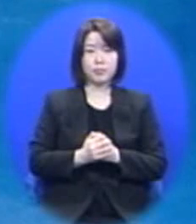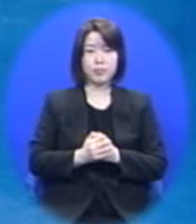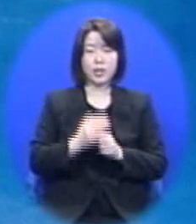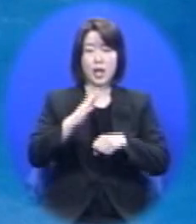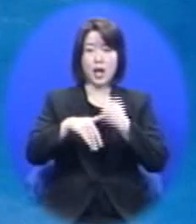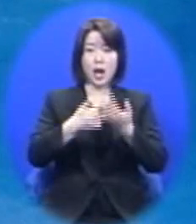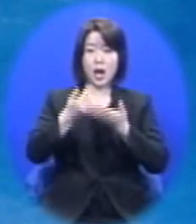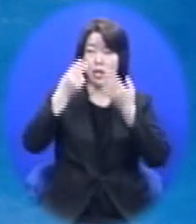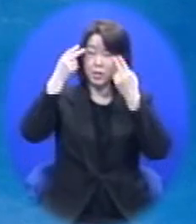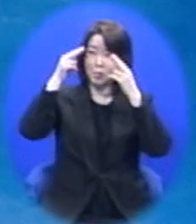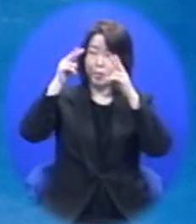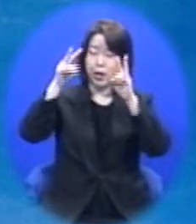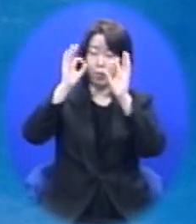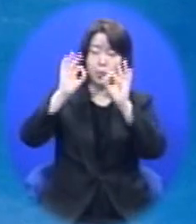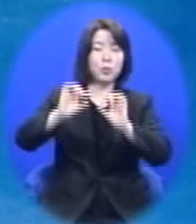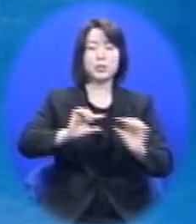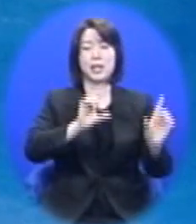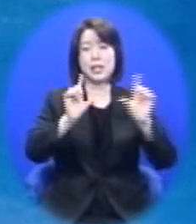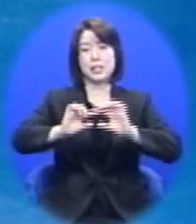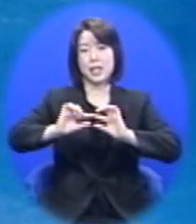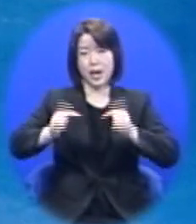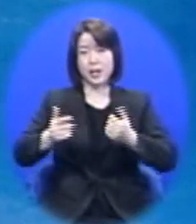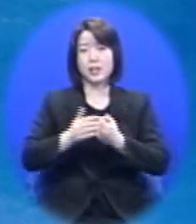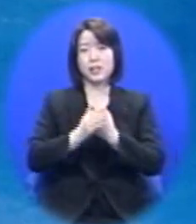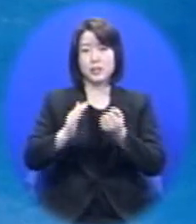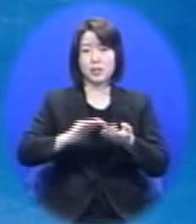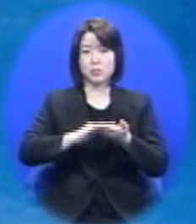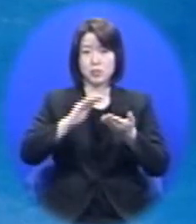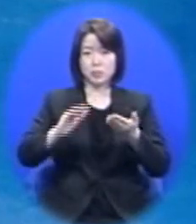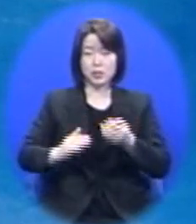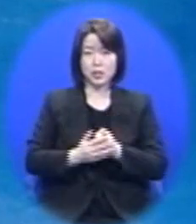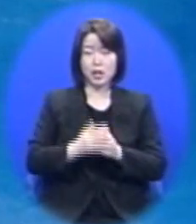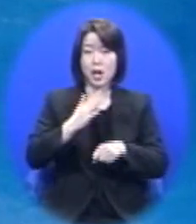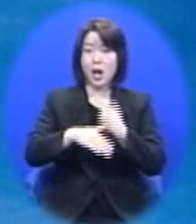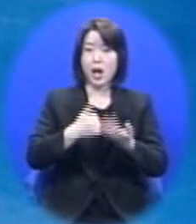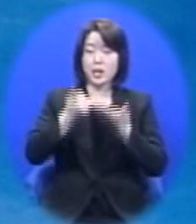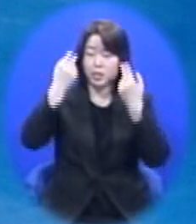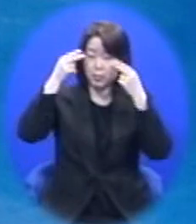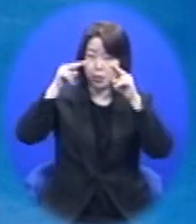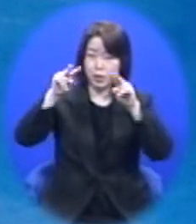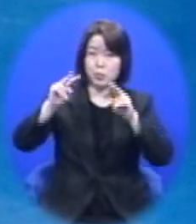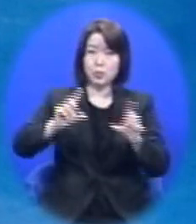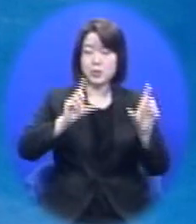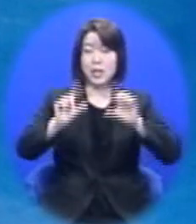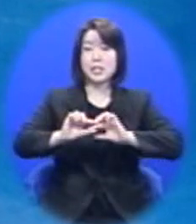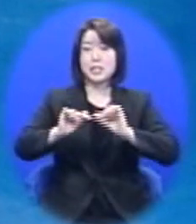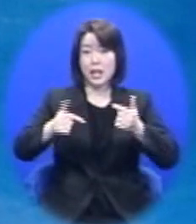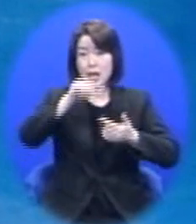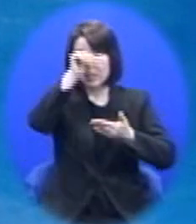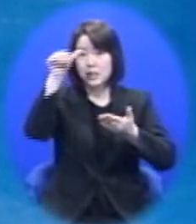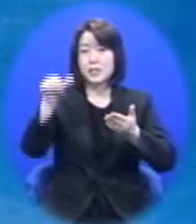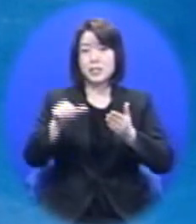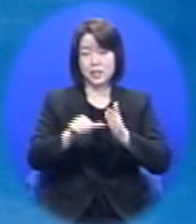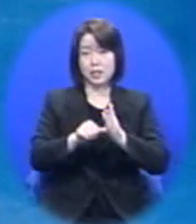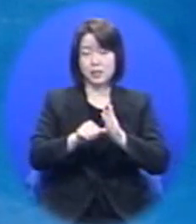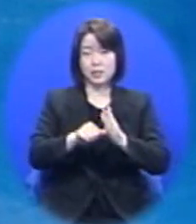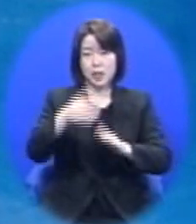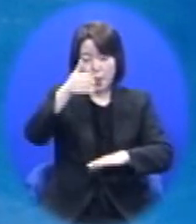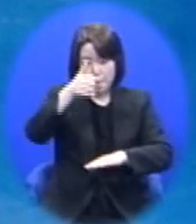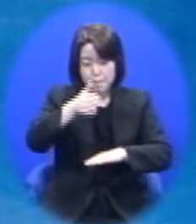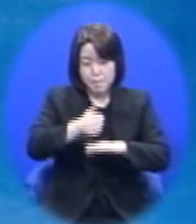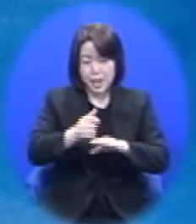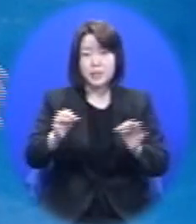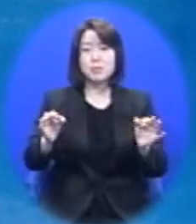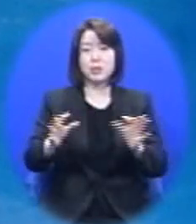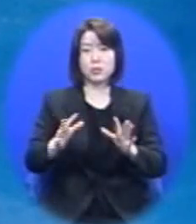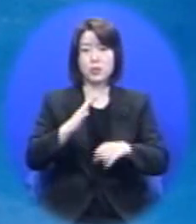하나님 바라보고 살지 않았기 때문입니다. 하나님 바라보고 살지 않은 인생은 마지막 순간에 하나님을